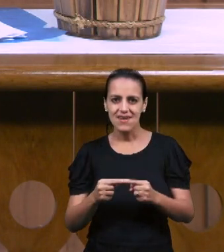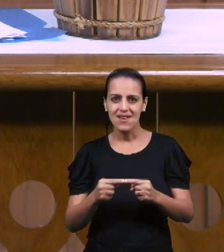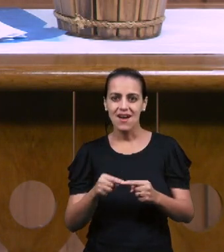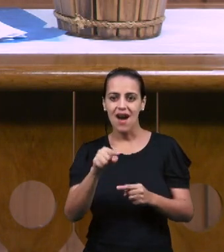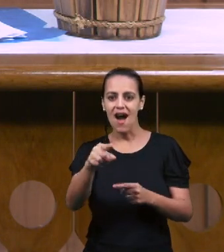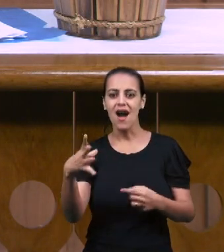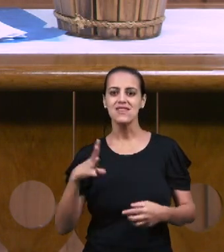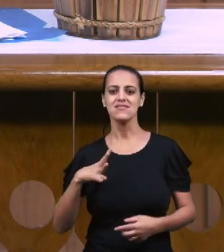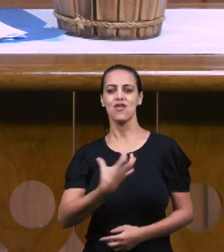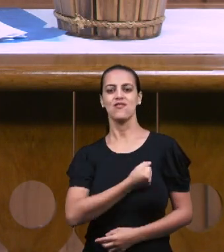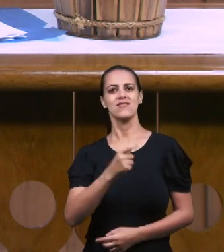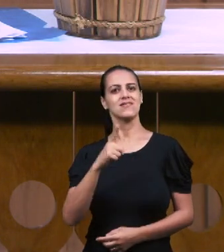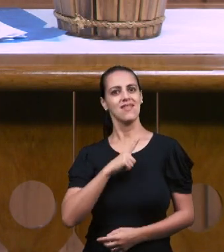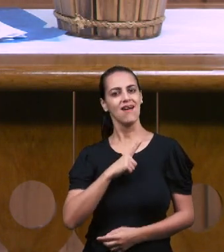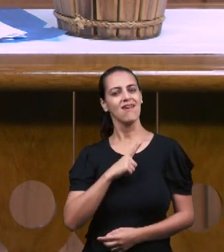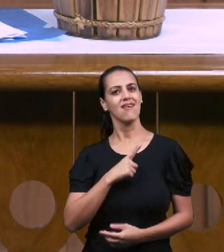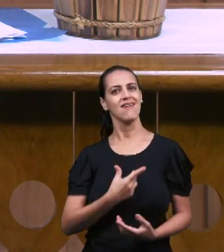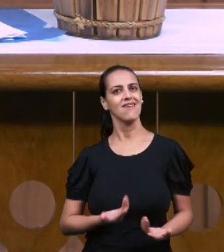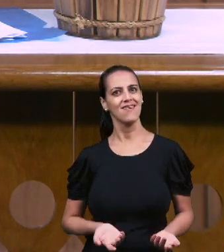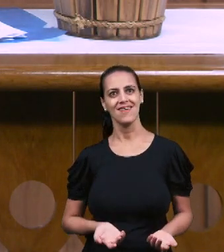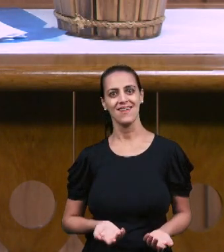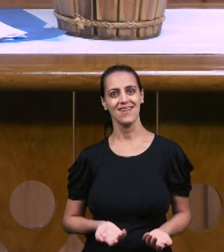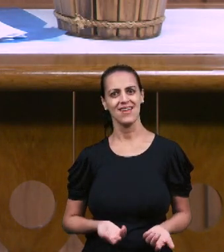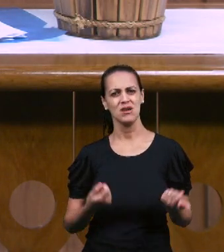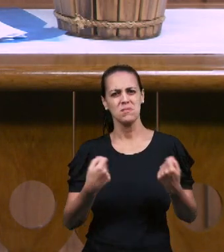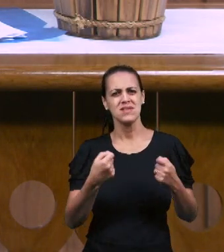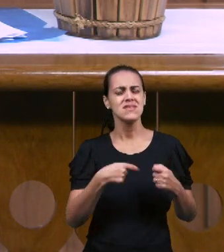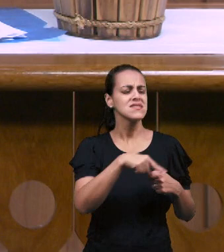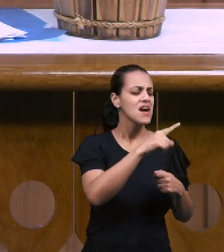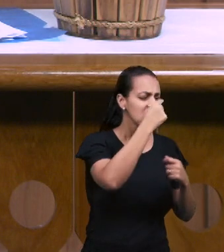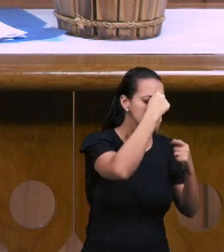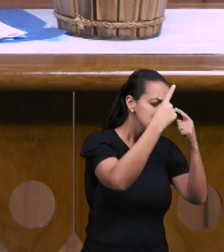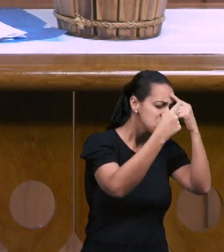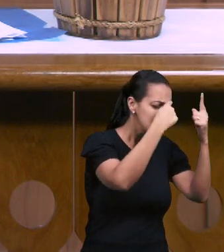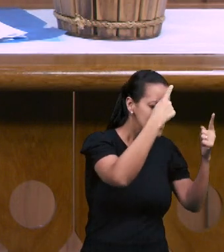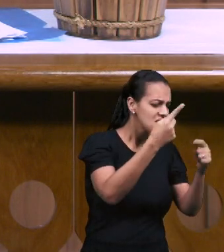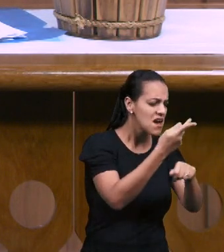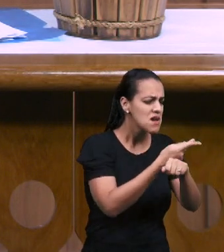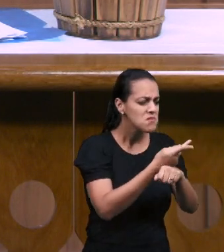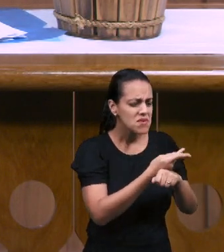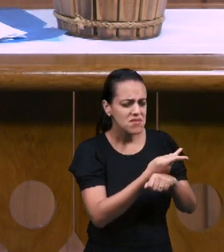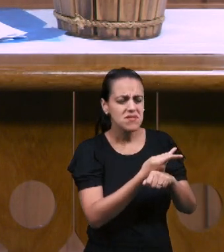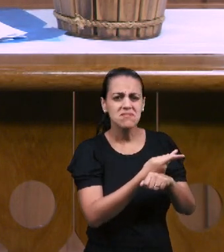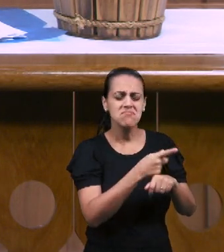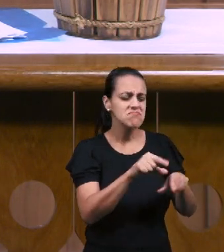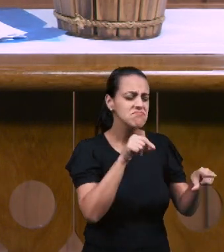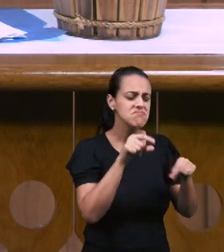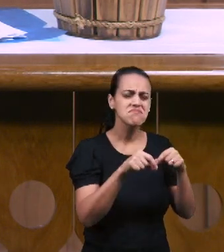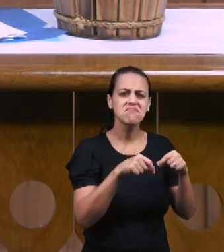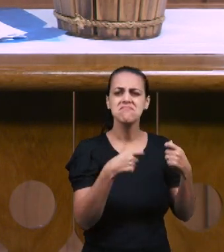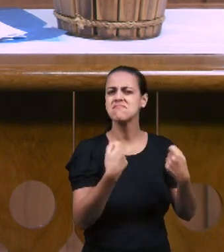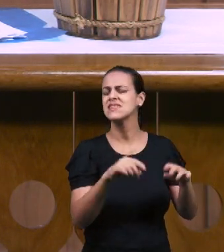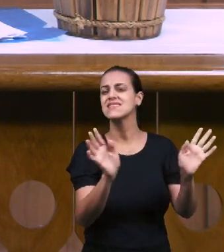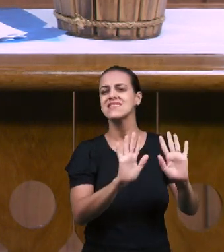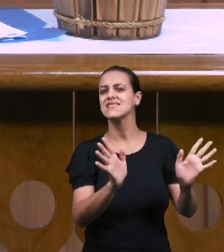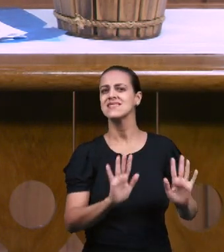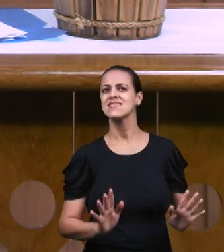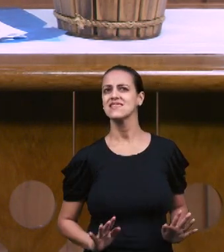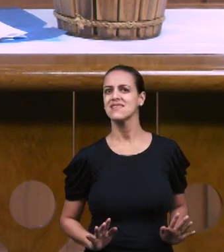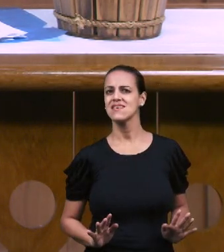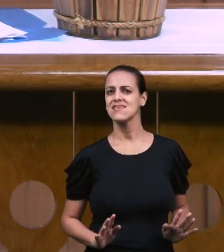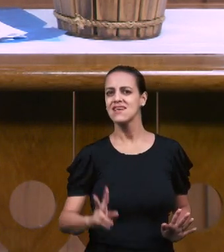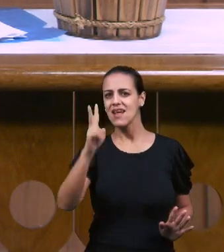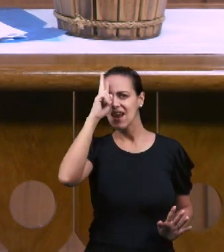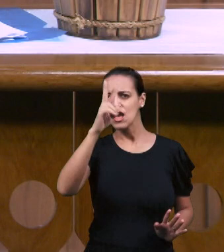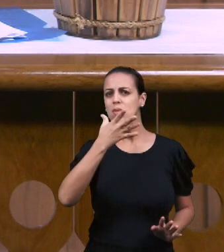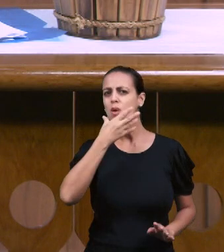le pasteur n'est pas allé chercher loin, comme Ésaü qui est allé chercher le gibier loin. Il est revenu. Donc, Jacob